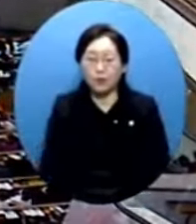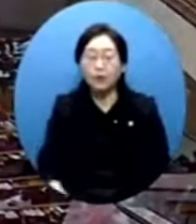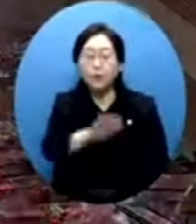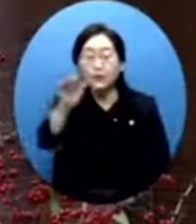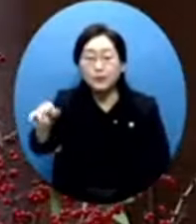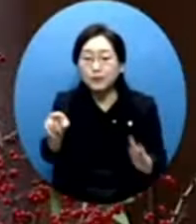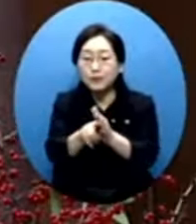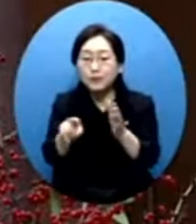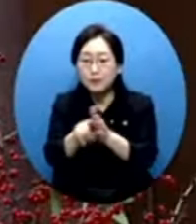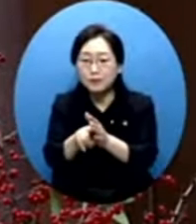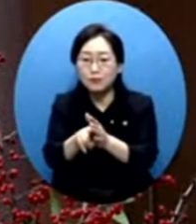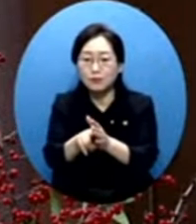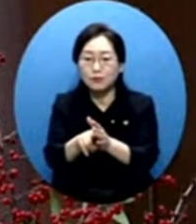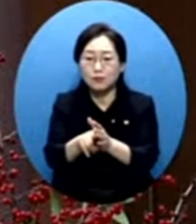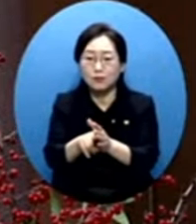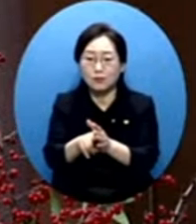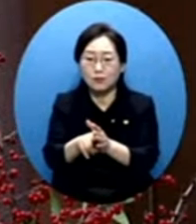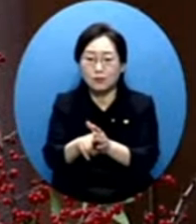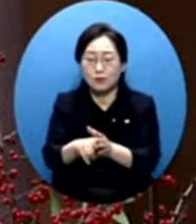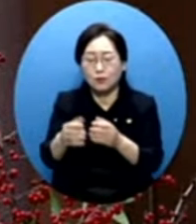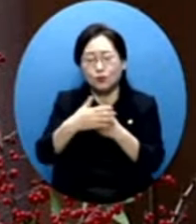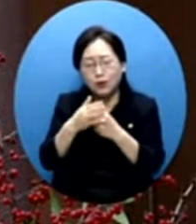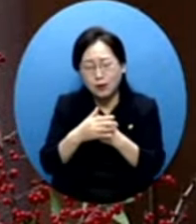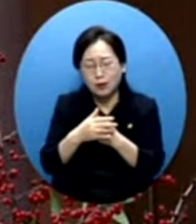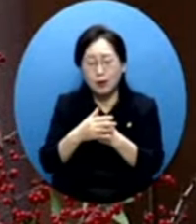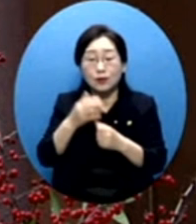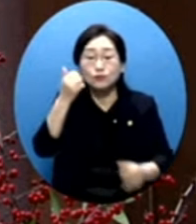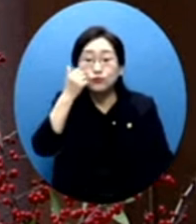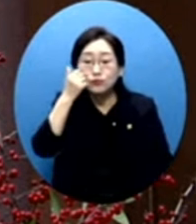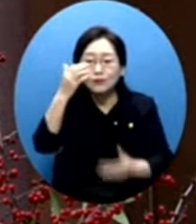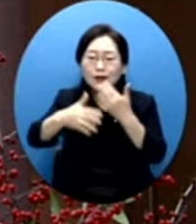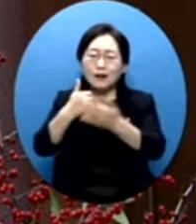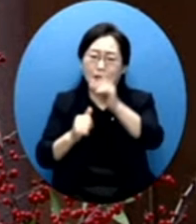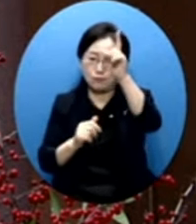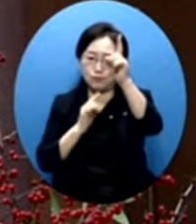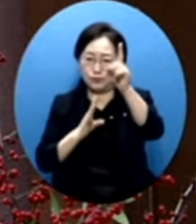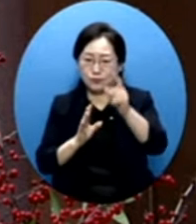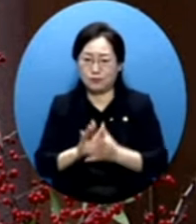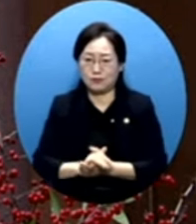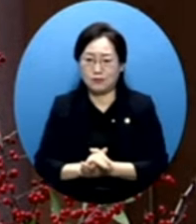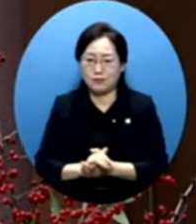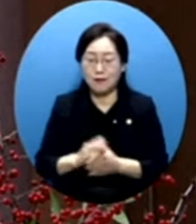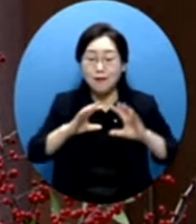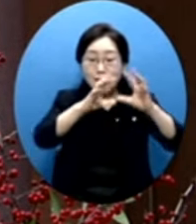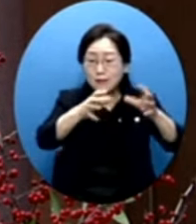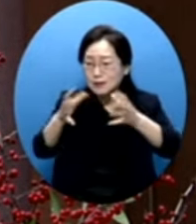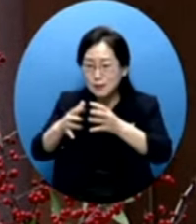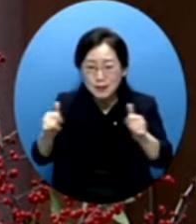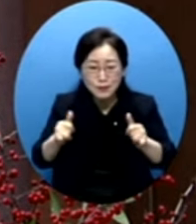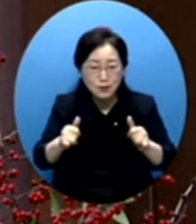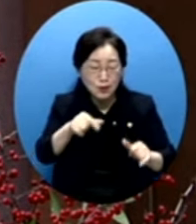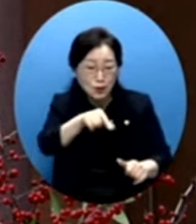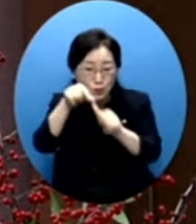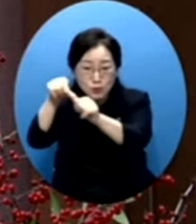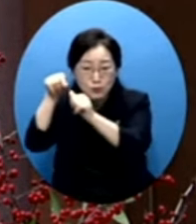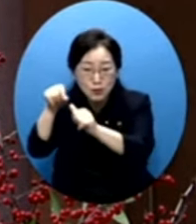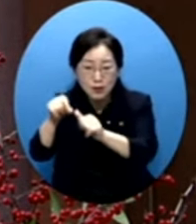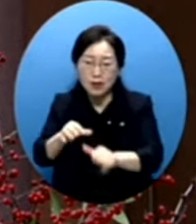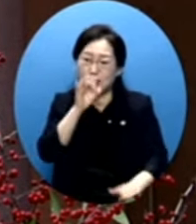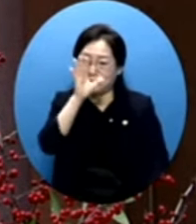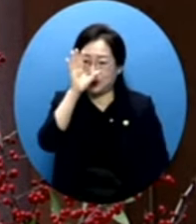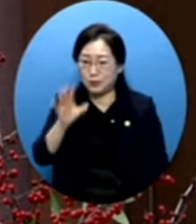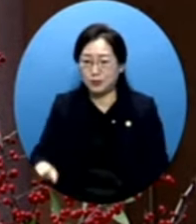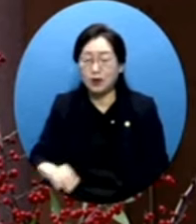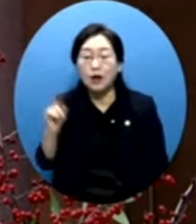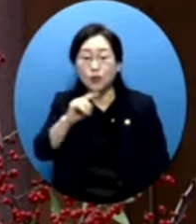믿고 우리의 도움을 구할 뿐은 우리 주님 한 번밖에 없습니다 세상 사람들이 우리를 절망에서 건져주지 못합니다